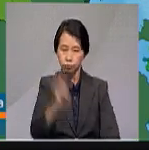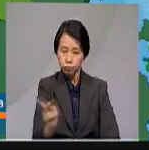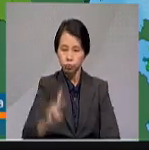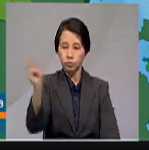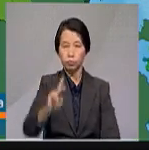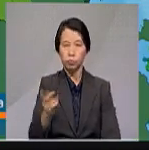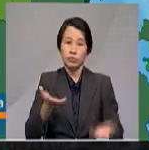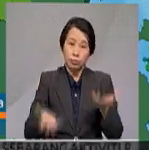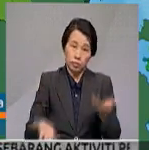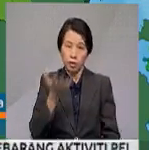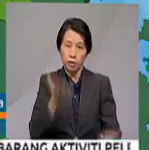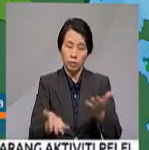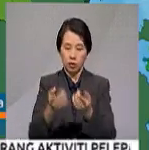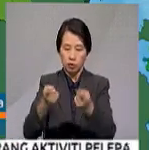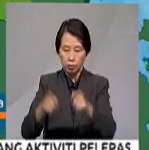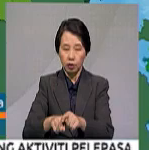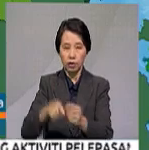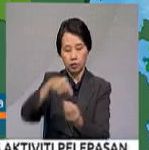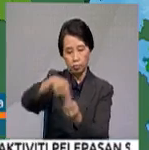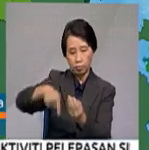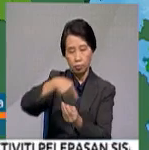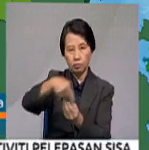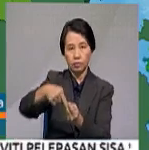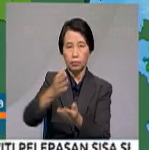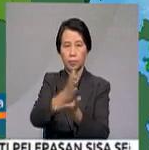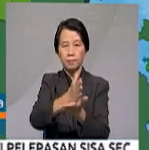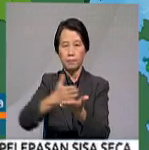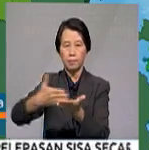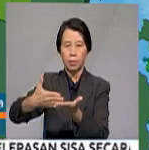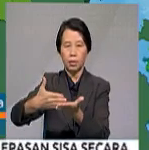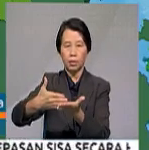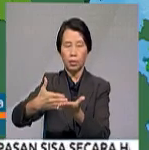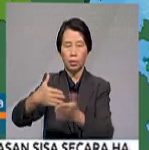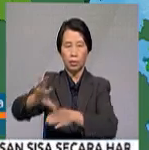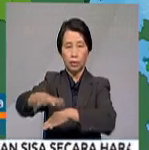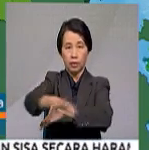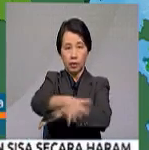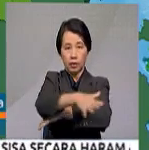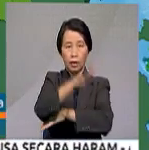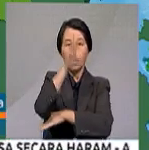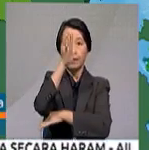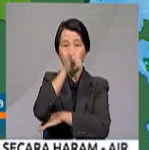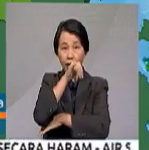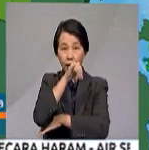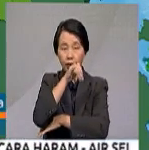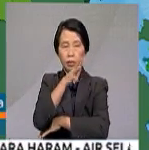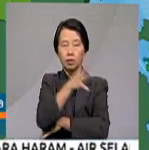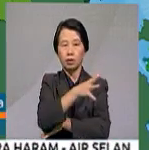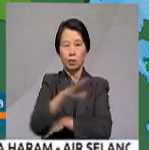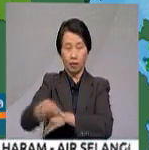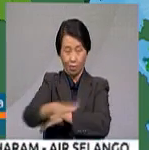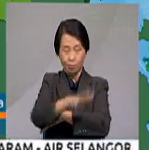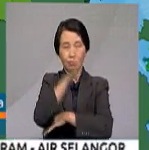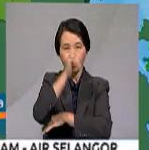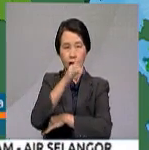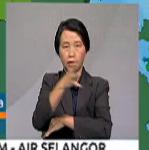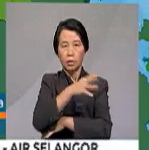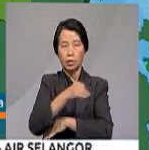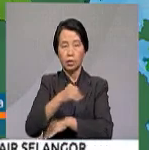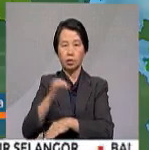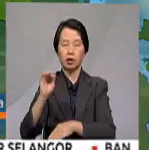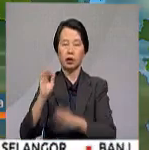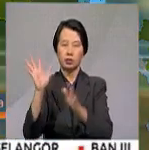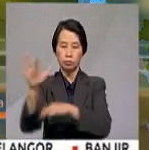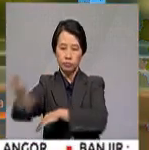lagi berpotensi berlaku di sekitar bahagian perairan Selat Melaka dan juga melibatkan perairan negeri